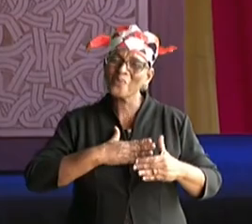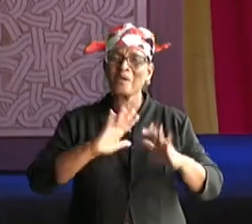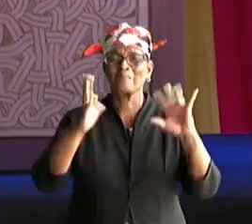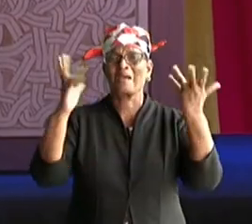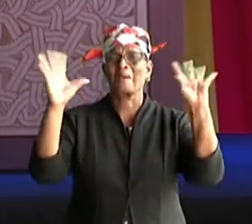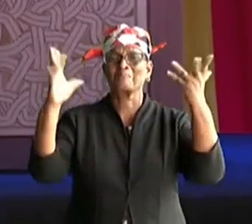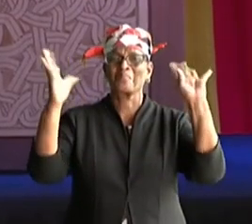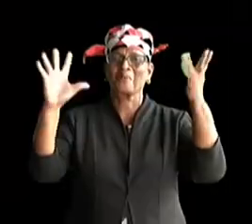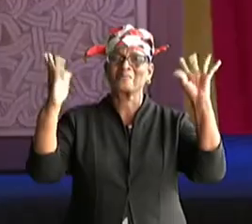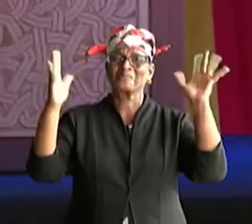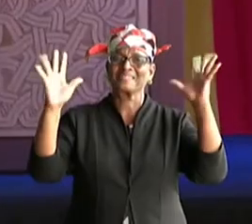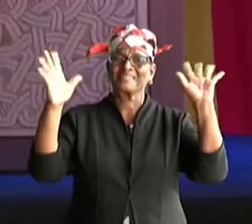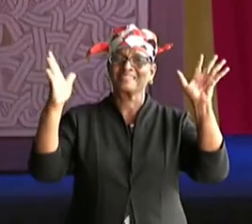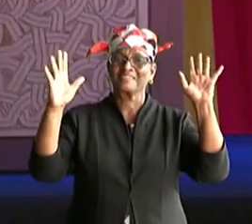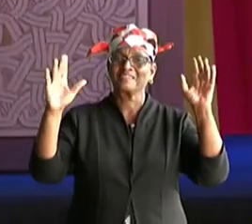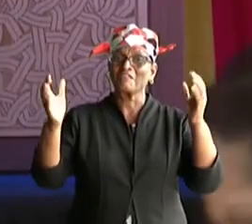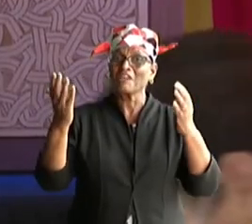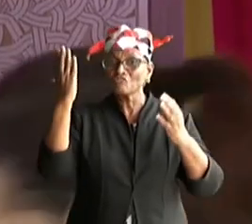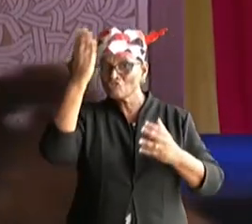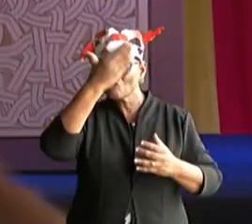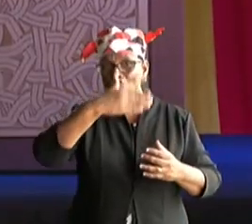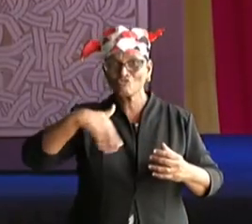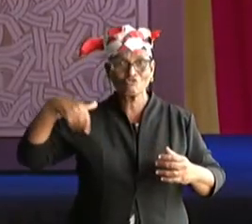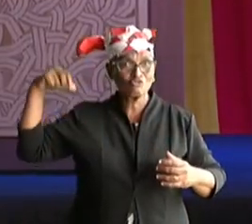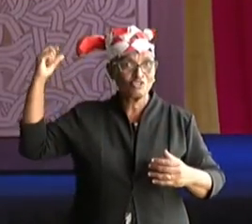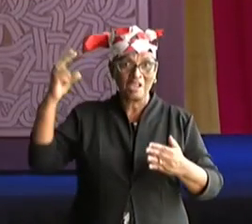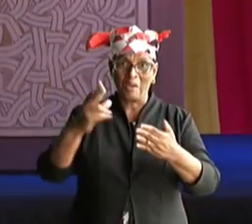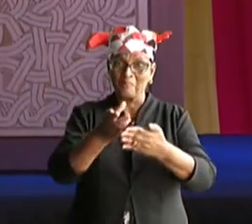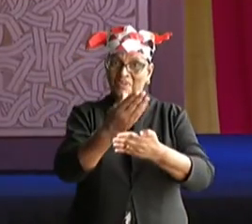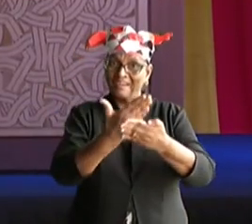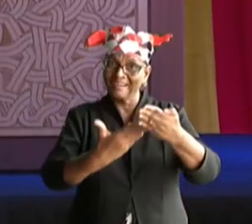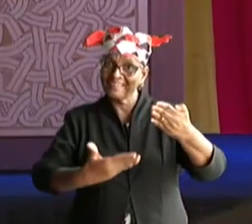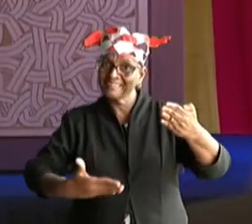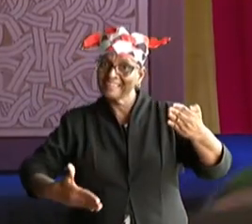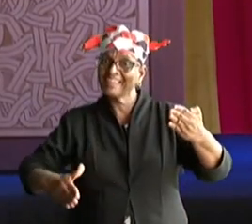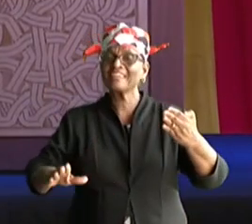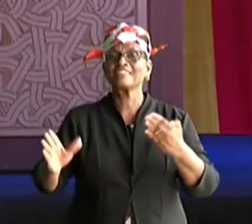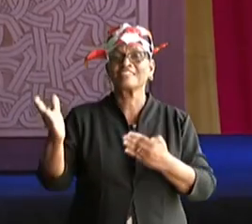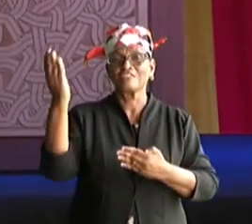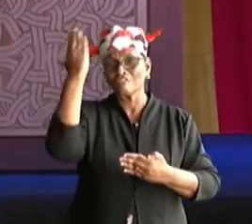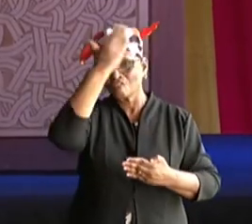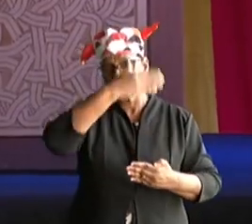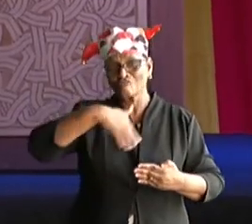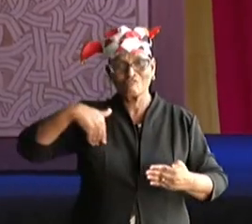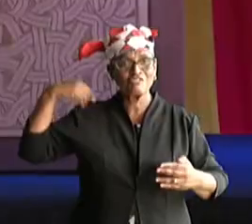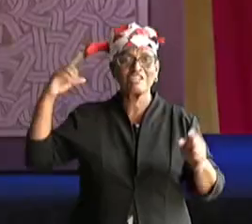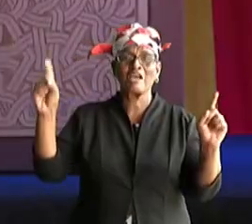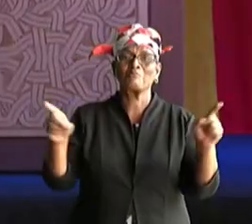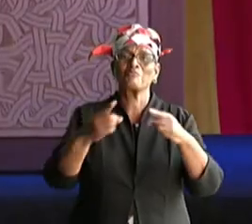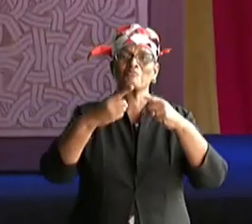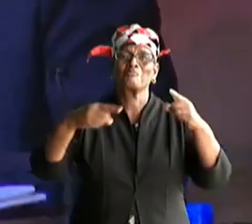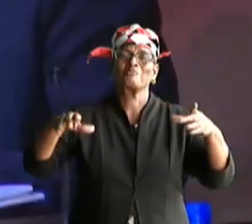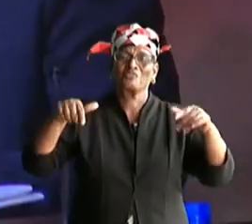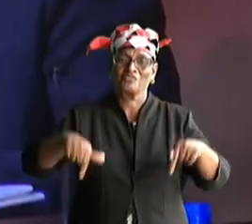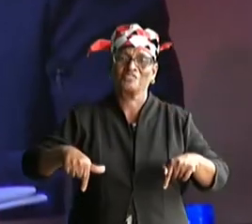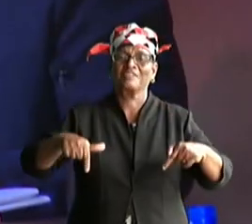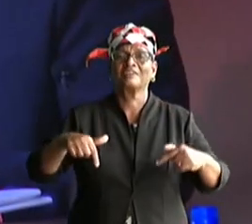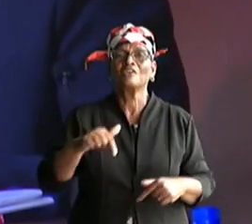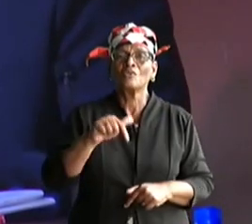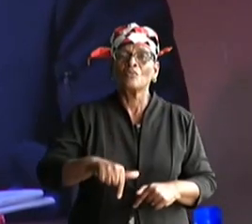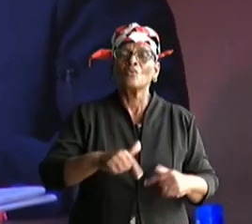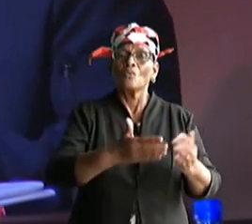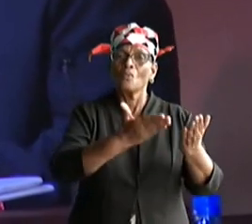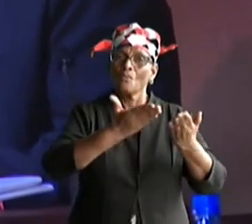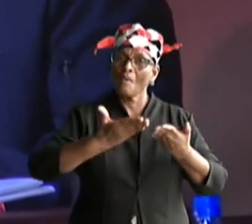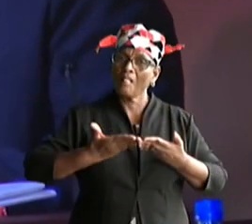voor het neerzetten van Suriname? Ik heet welkom